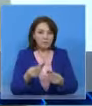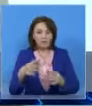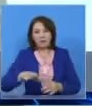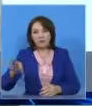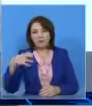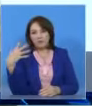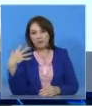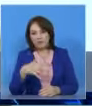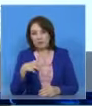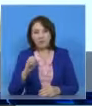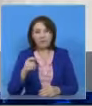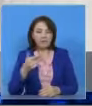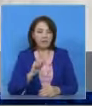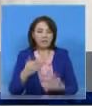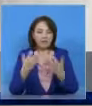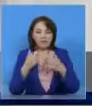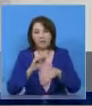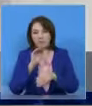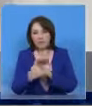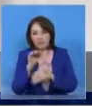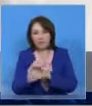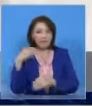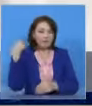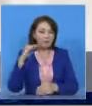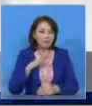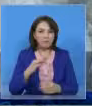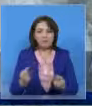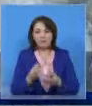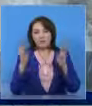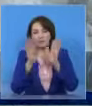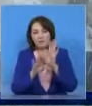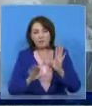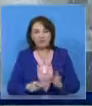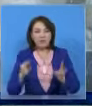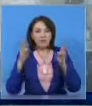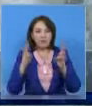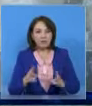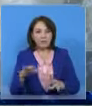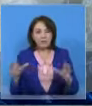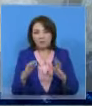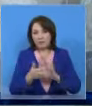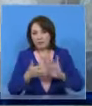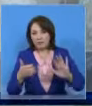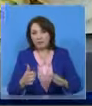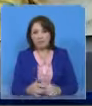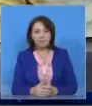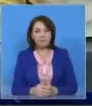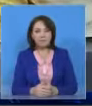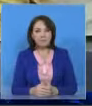облыста 5000-нан астам газ датчигі орнатылған. Мамандар ақтөбеліктерді өрт қауіпсіздігінің барлық шараларын сақтауға шақырады.